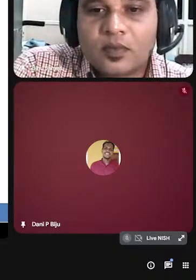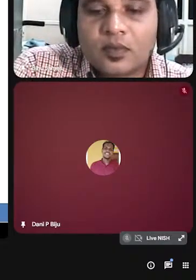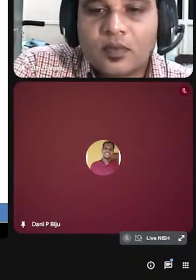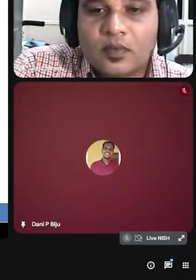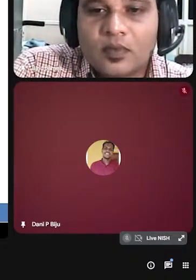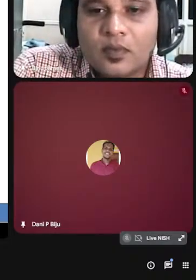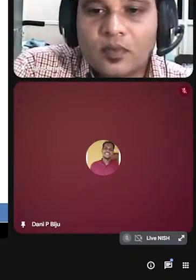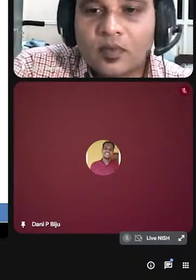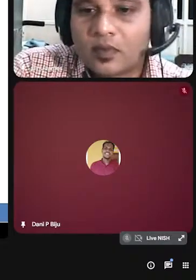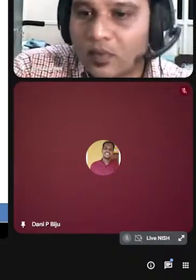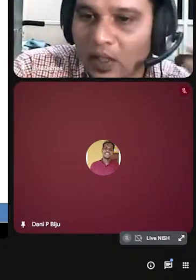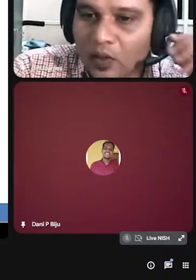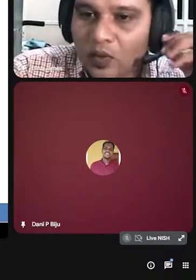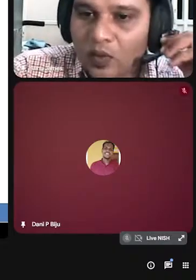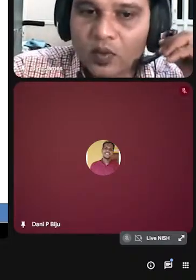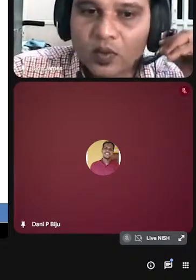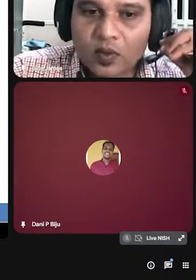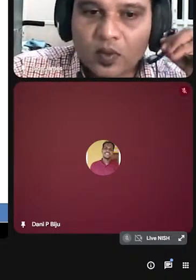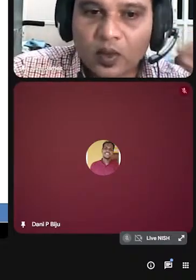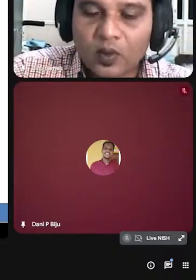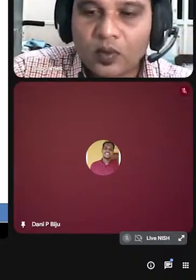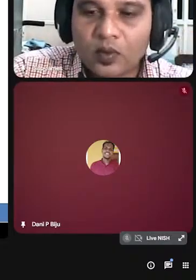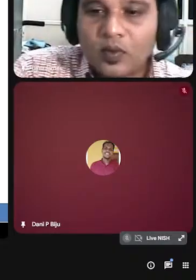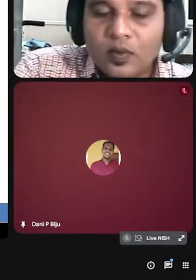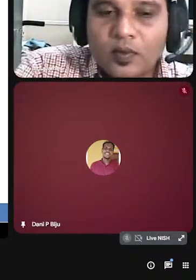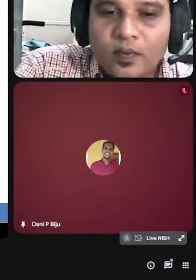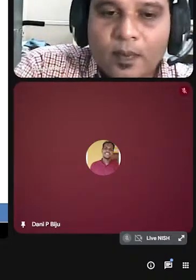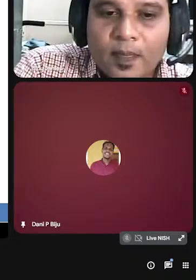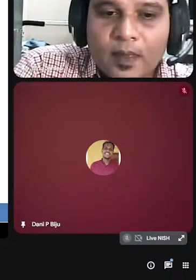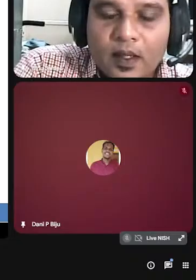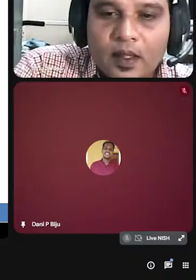സാറിന് മൈക്ക് ഒന്ന് ചെക്ക് ചെയ്യാമോ സാറേ? ക്ലിയർ ആയില്ലെന്ന് തോന്നുന്നു. ഹലോ,